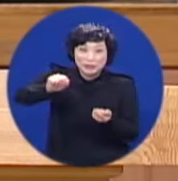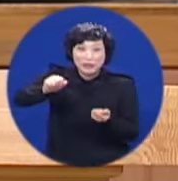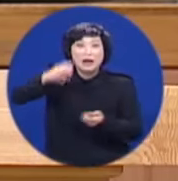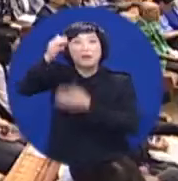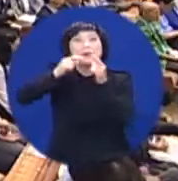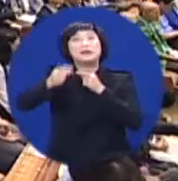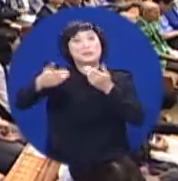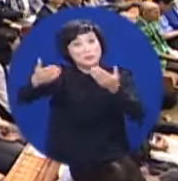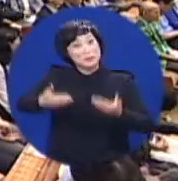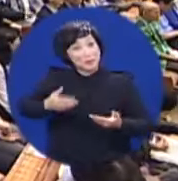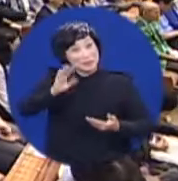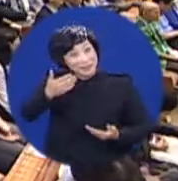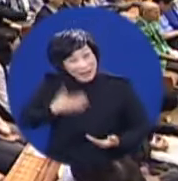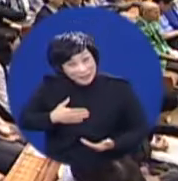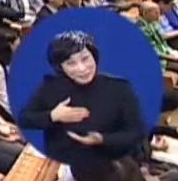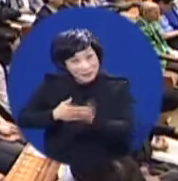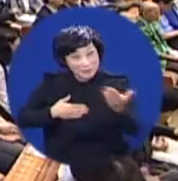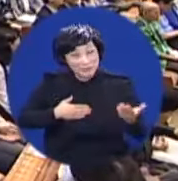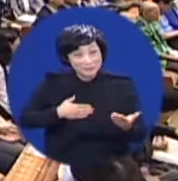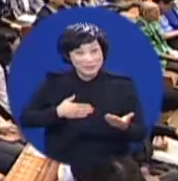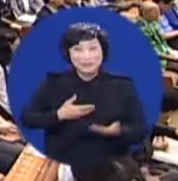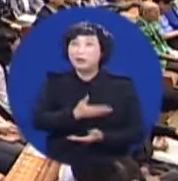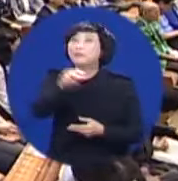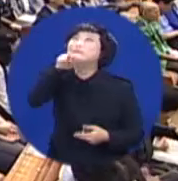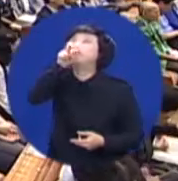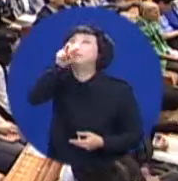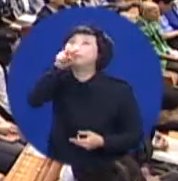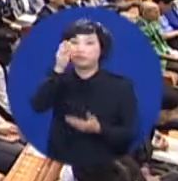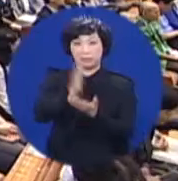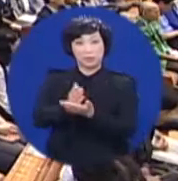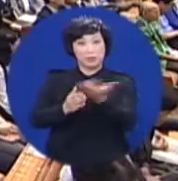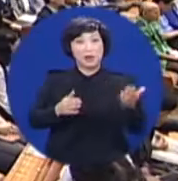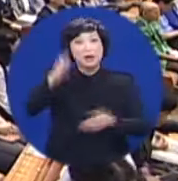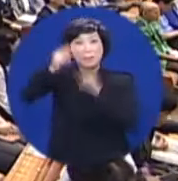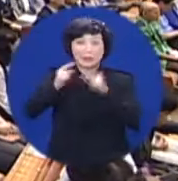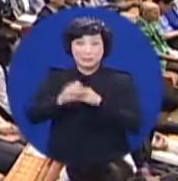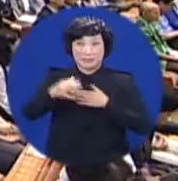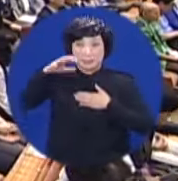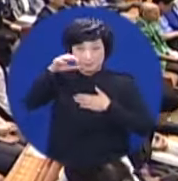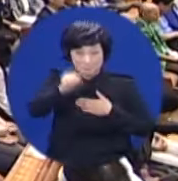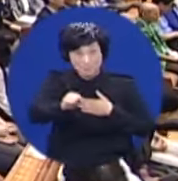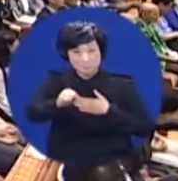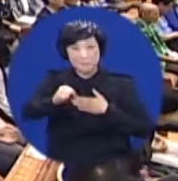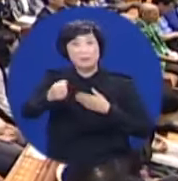받아요. 말씀할 때 그냥 듣기만 하지 말고 받아들여야 된다.